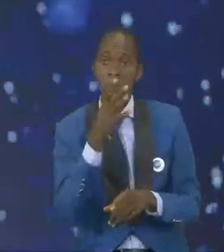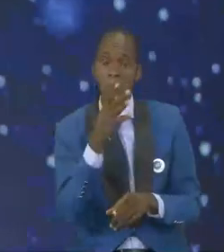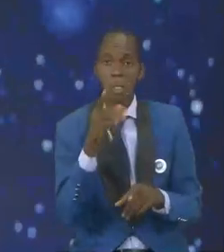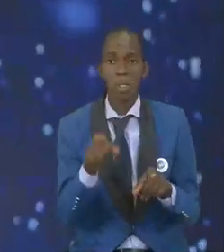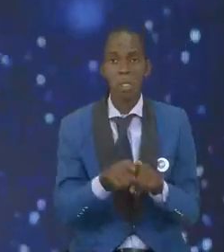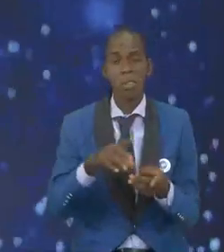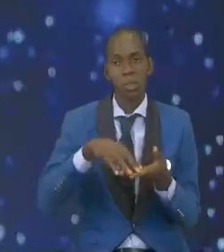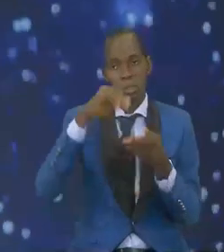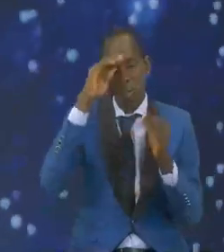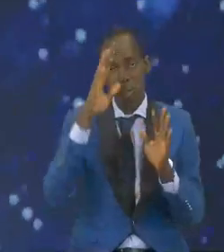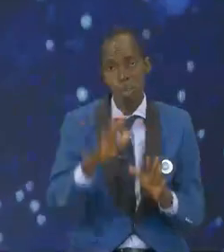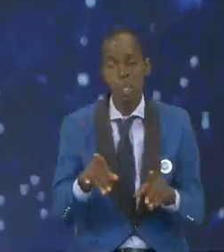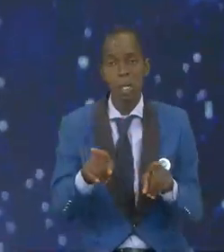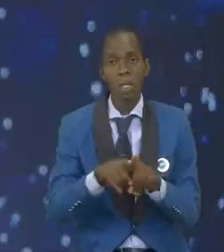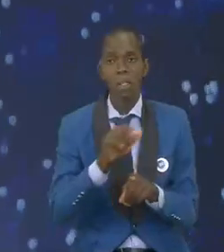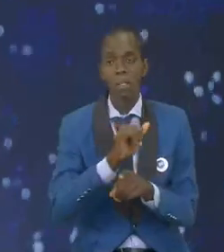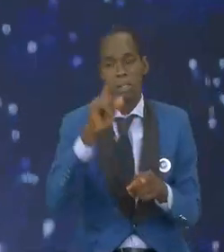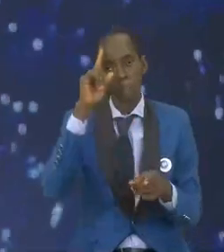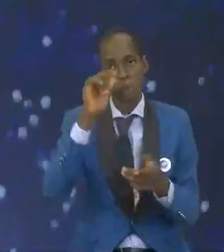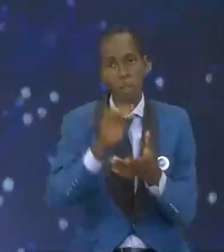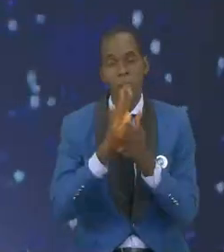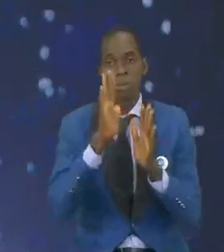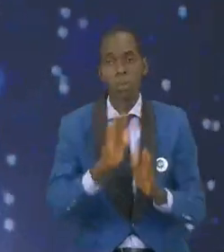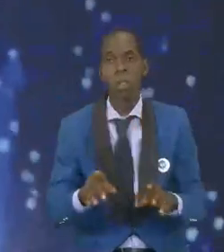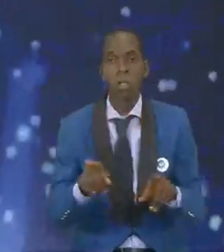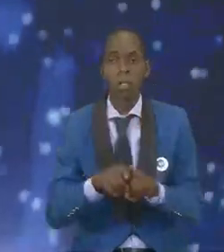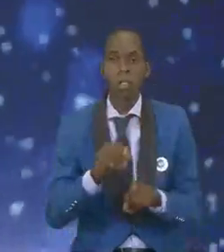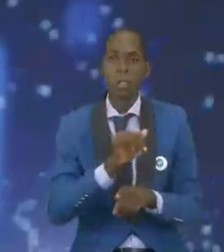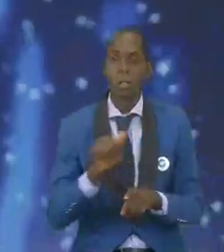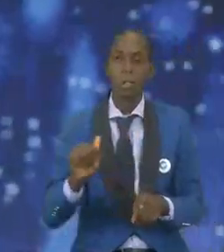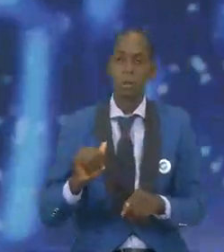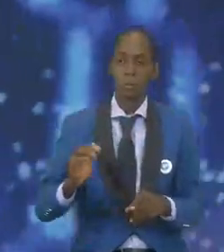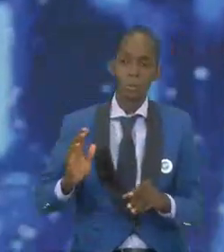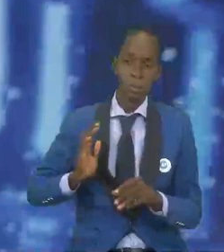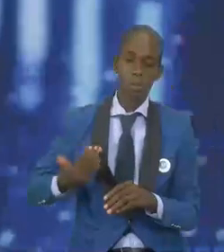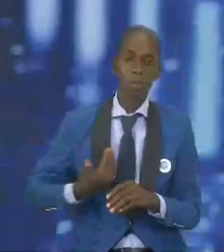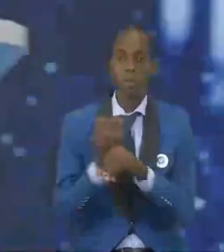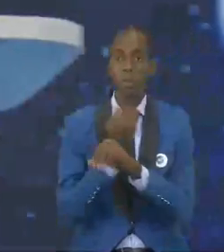j'ai un élève demande à un gagnant d'armes